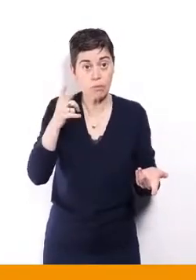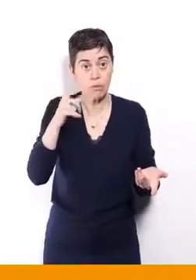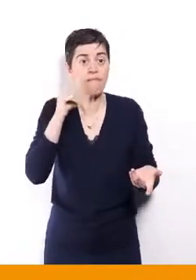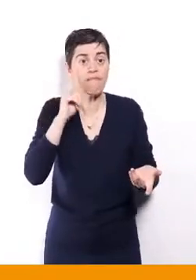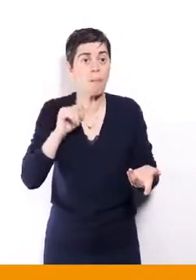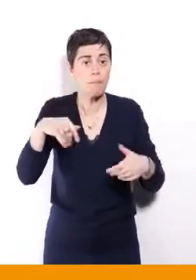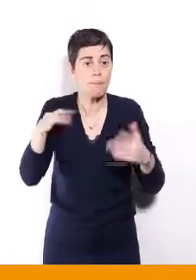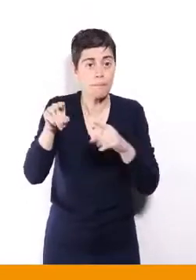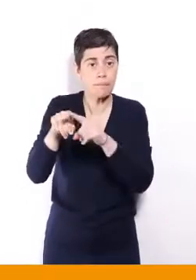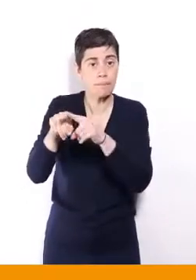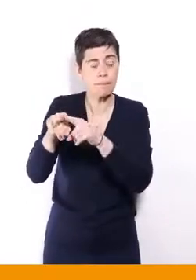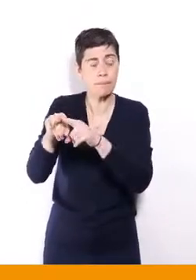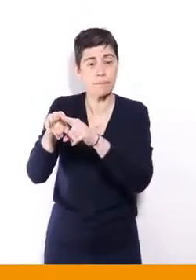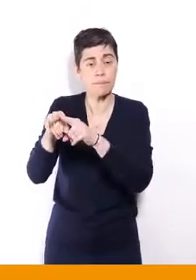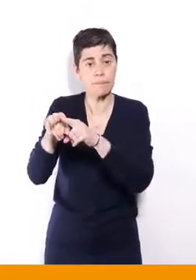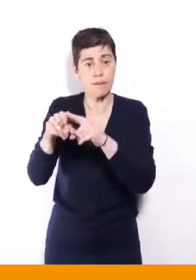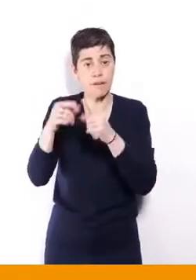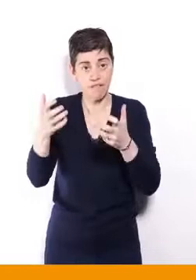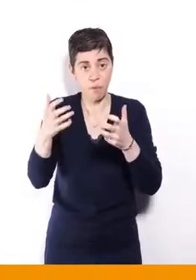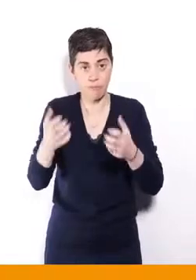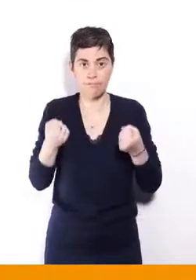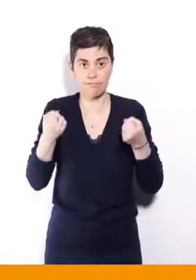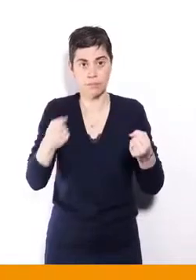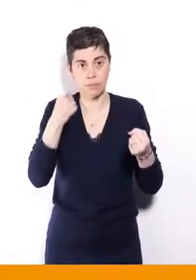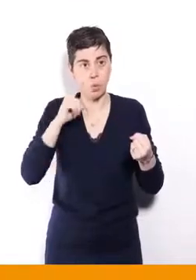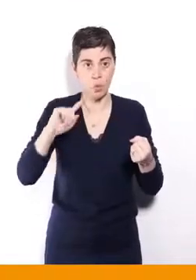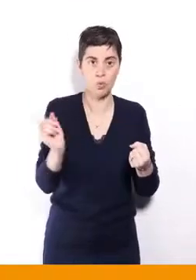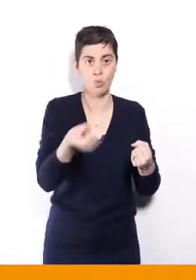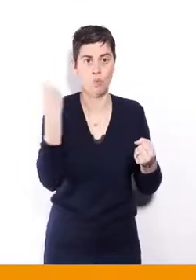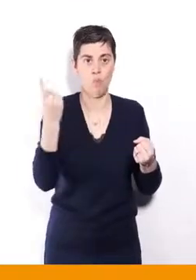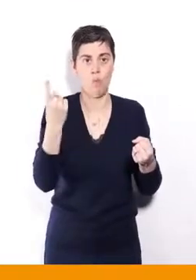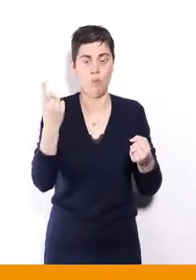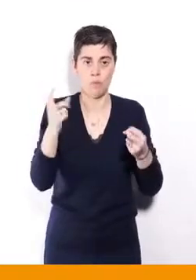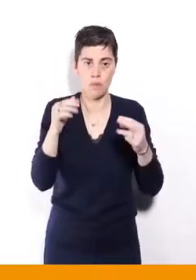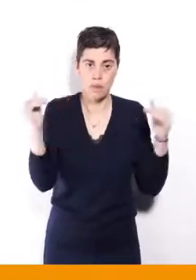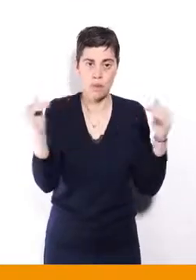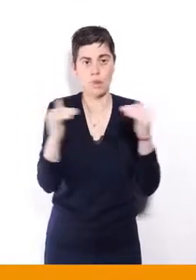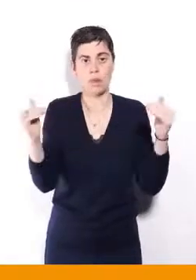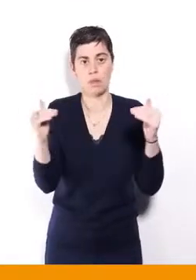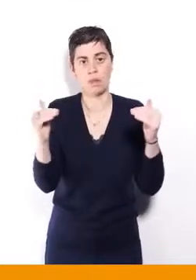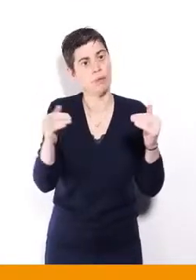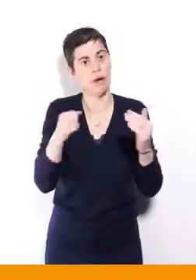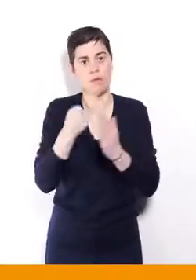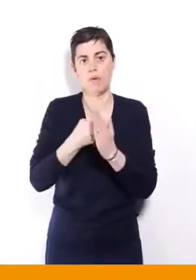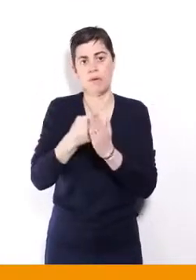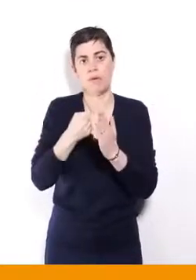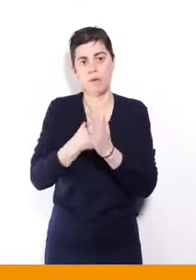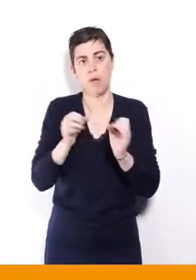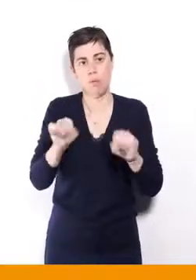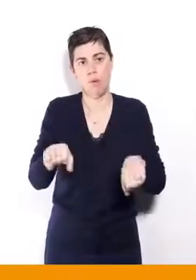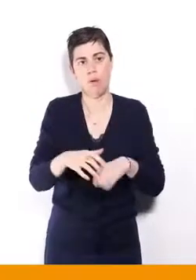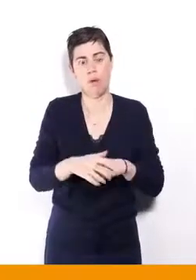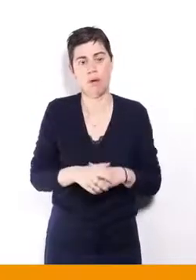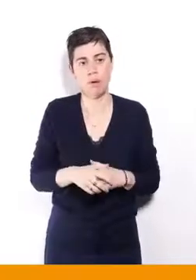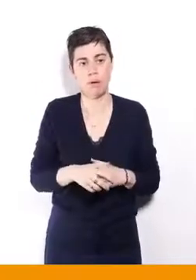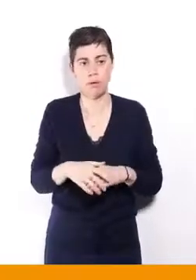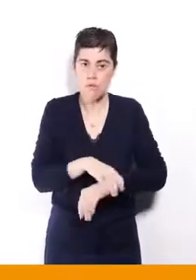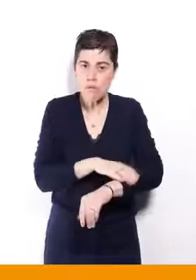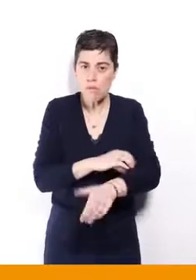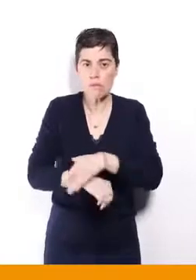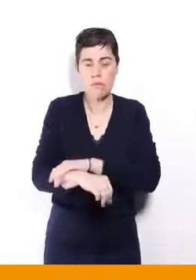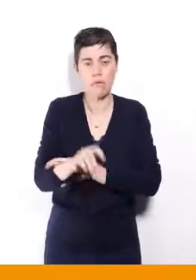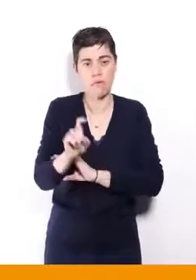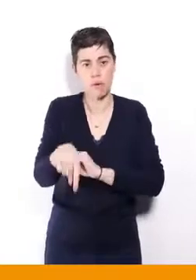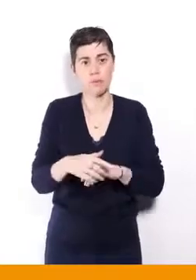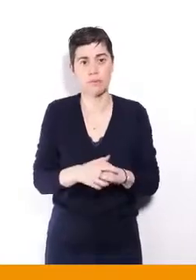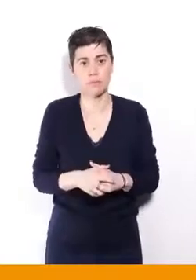s'investir sur l'intérêt général a bien à faire sur ces sujets-là, euh, sachant que tout ce que l'on fera pour